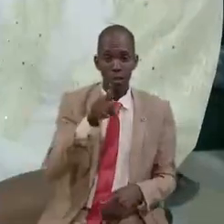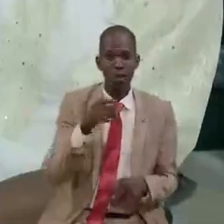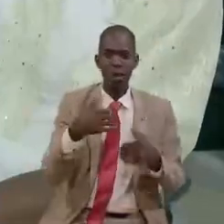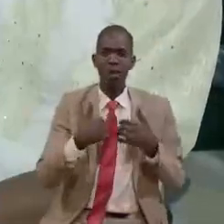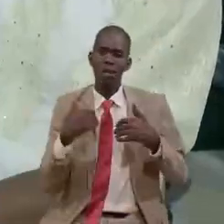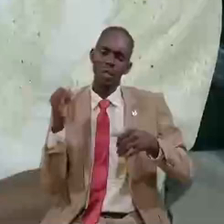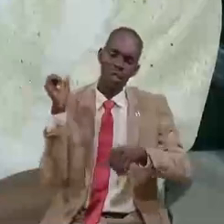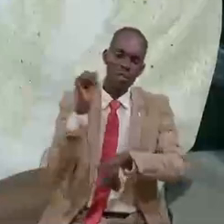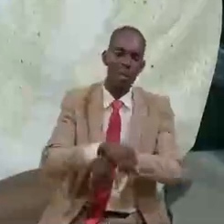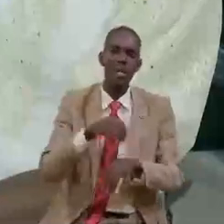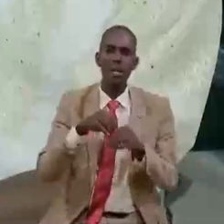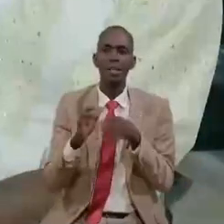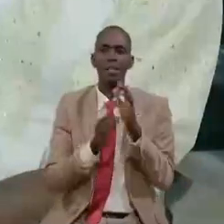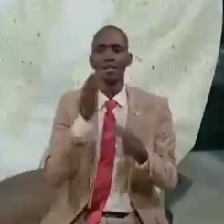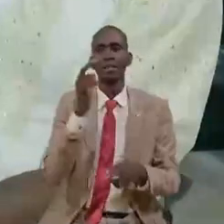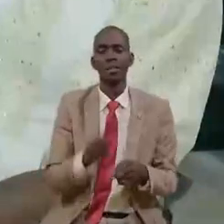vaincus.